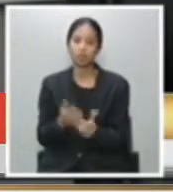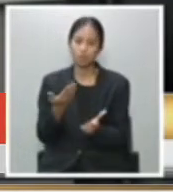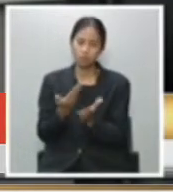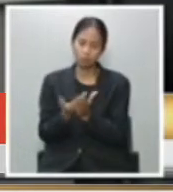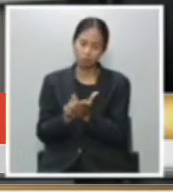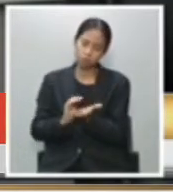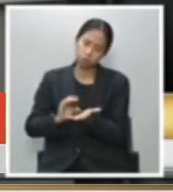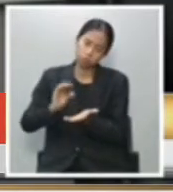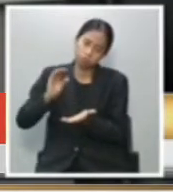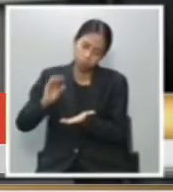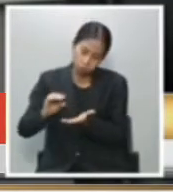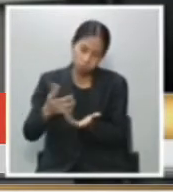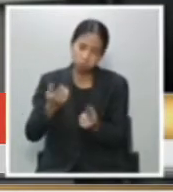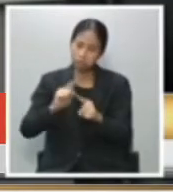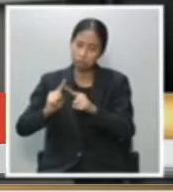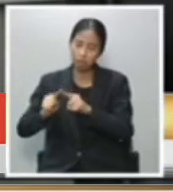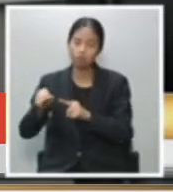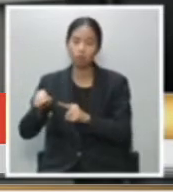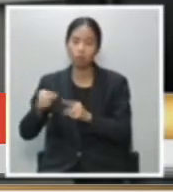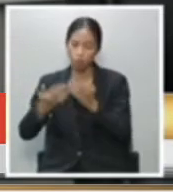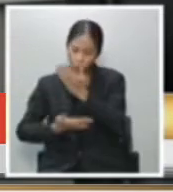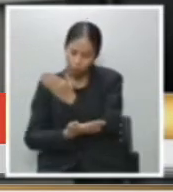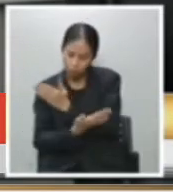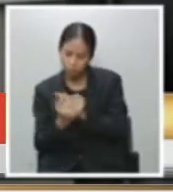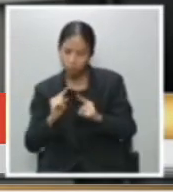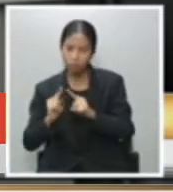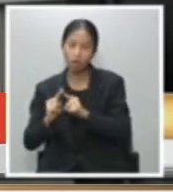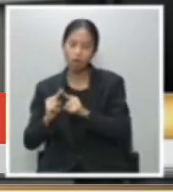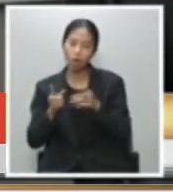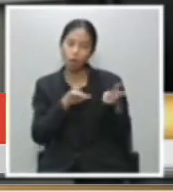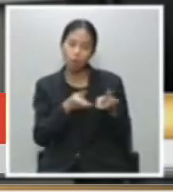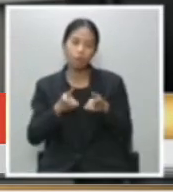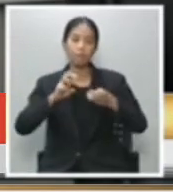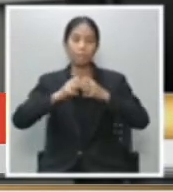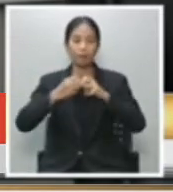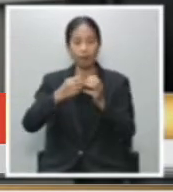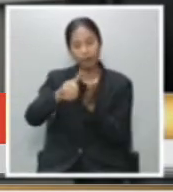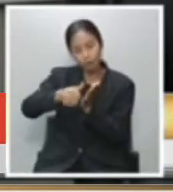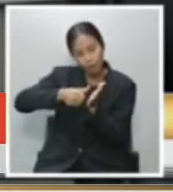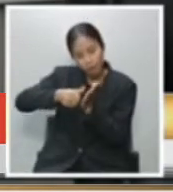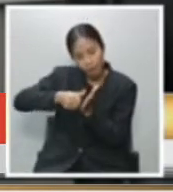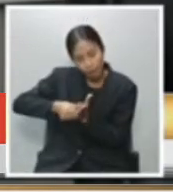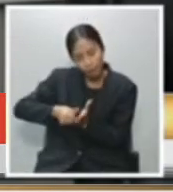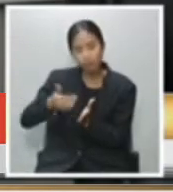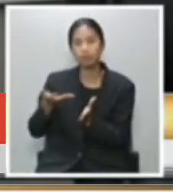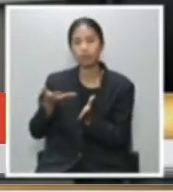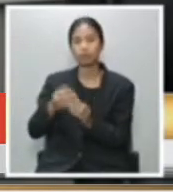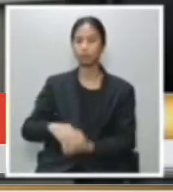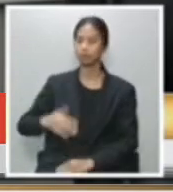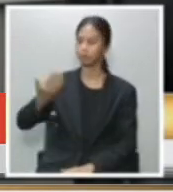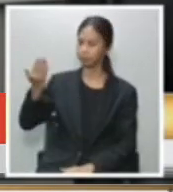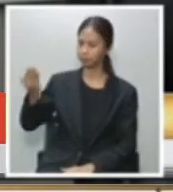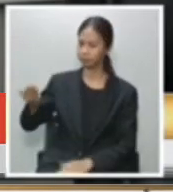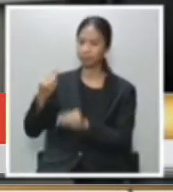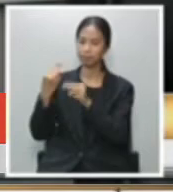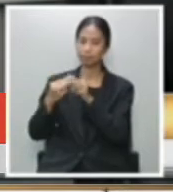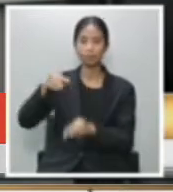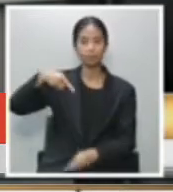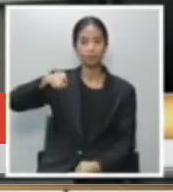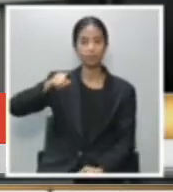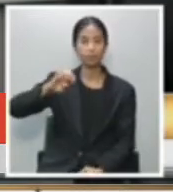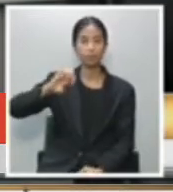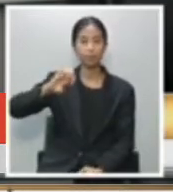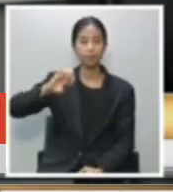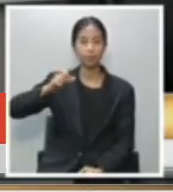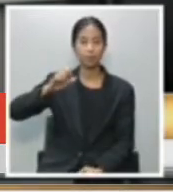ที่สูญเสียและที่สำคัญครับแนวทางการแก้ปัญหามีอาจารย์วิบุตรผู้เสนอญัตติได้พูดไว้เป็นแนวทางที่ชัด